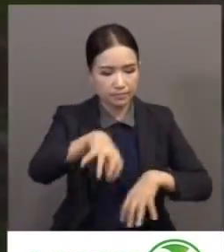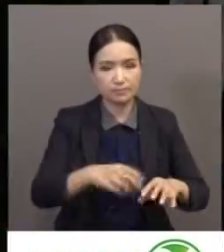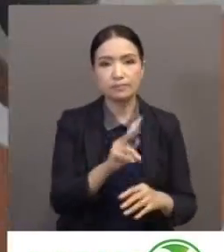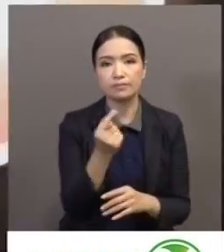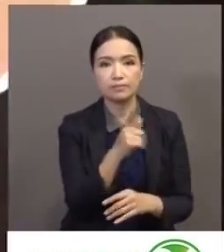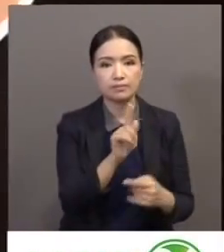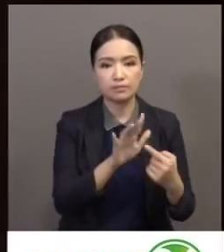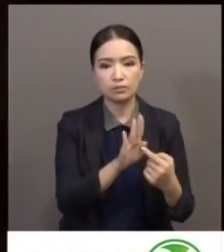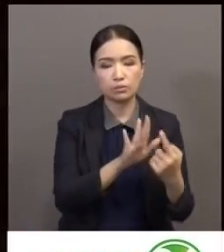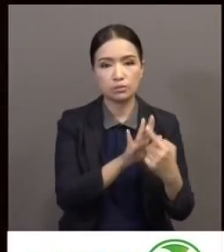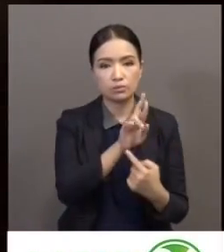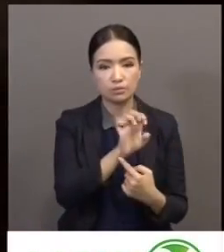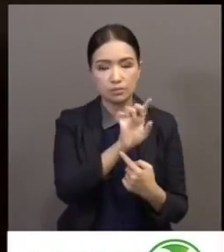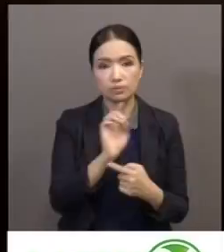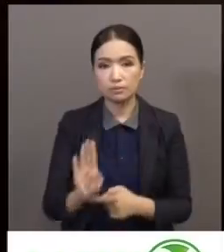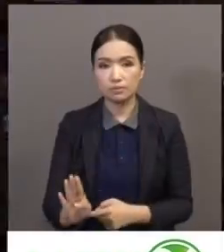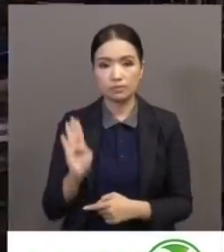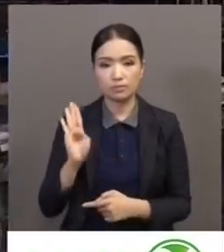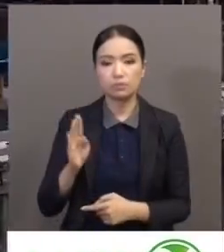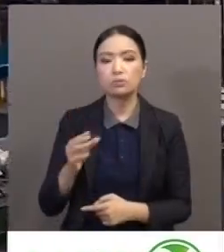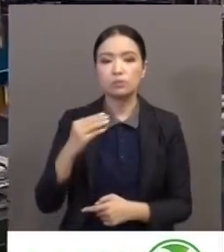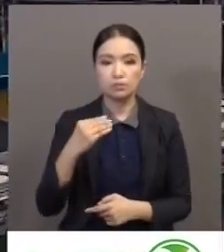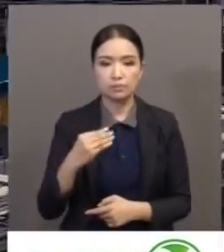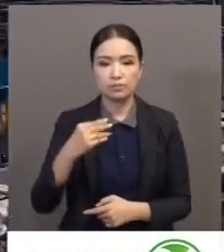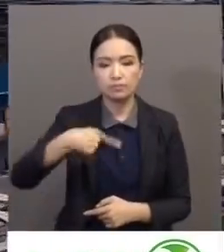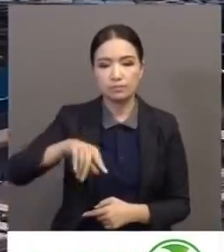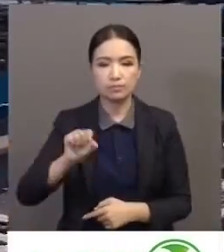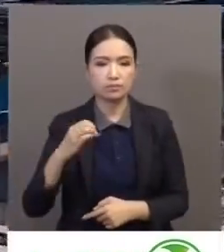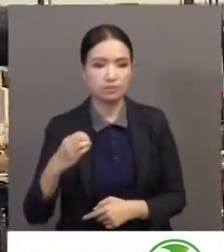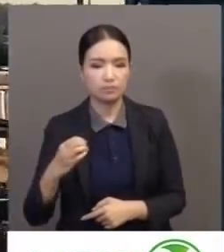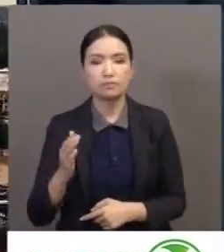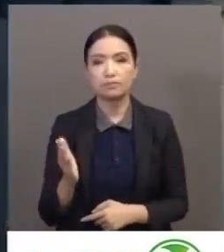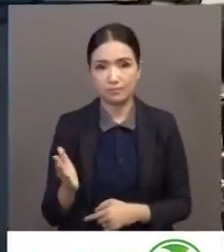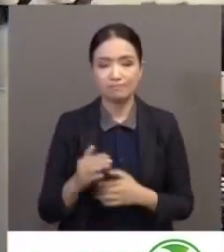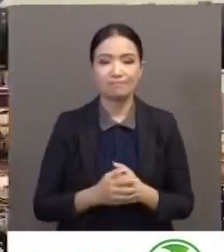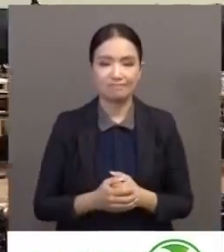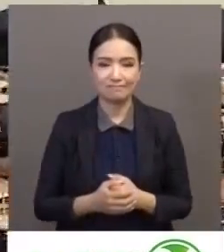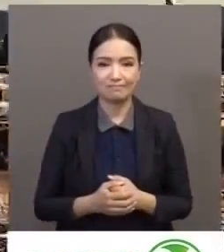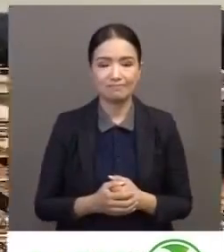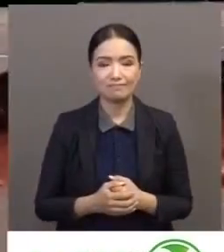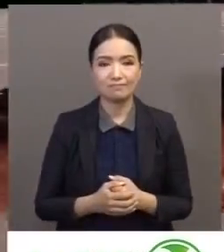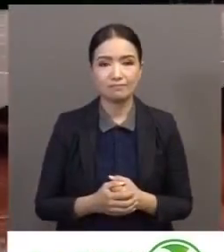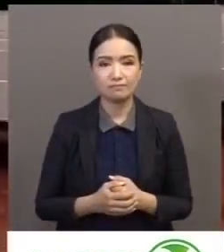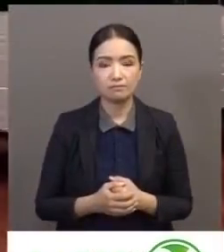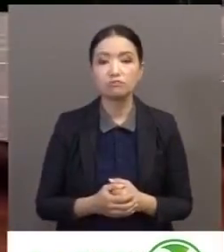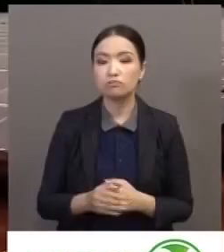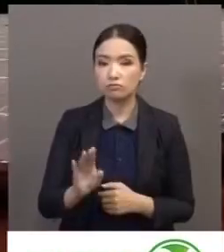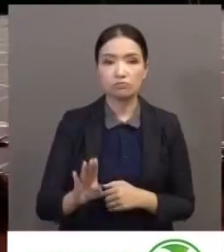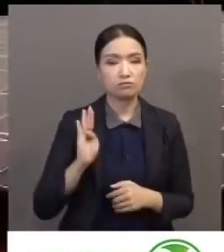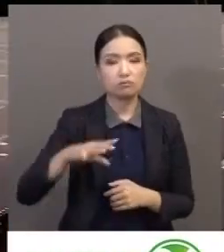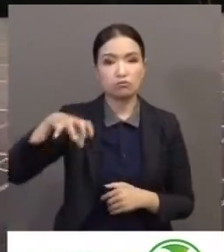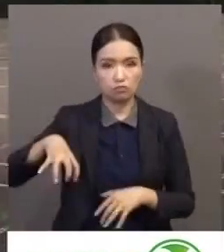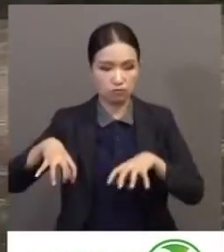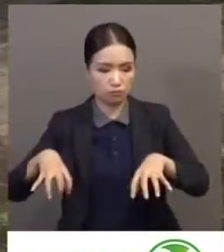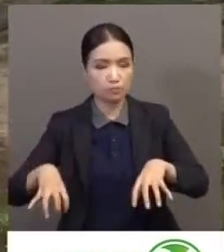ซะภายใต้การลงทุนของบริษัท Global Power Synergy จำกัดมหาชนหรือ GPSC บริษัทลูกของ